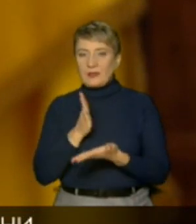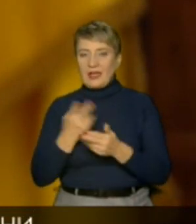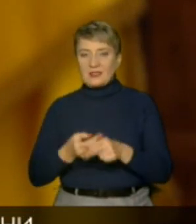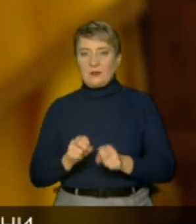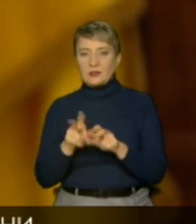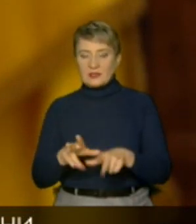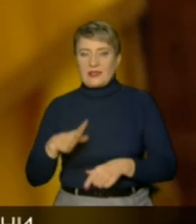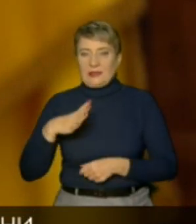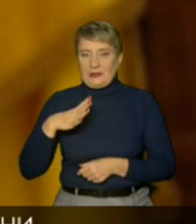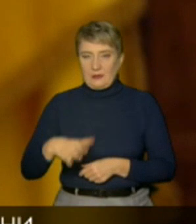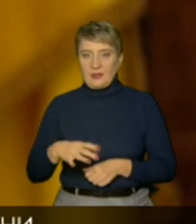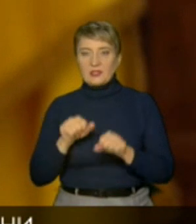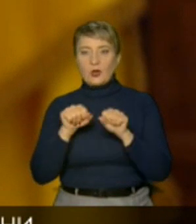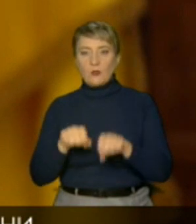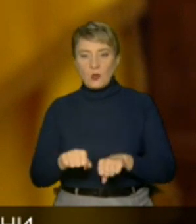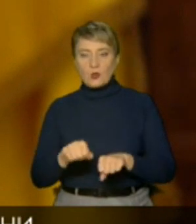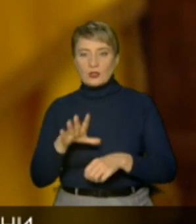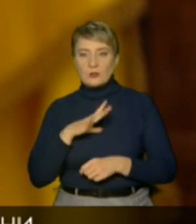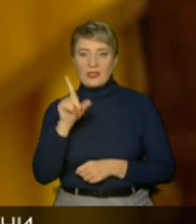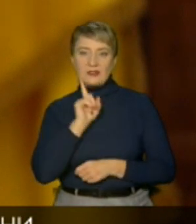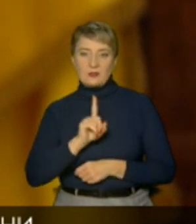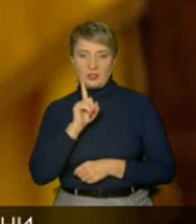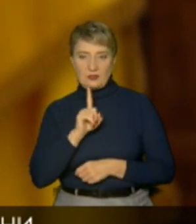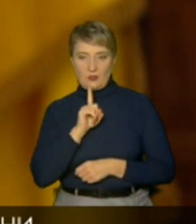терпіння. Можуть бути тимчасові відключення води та